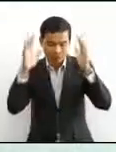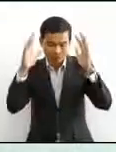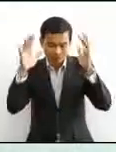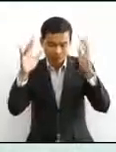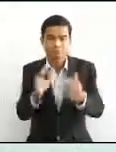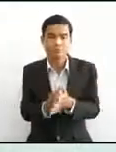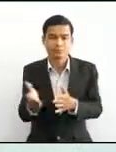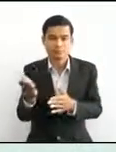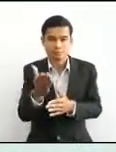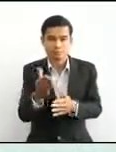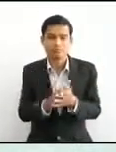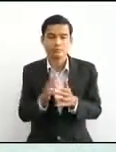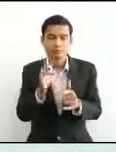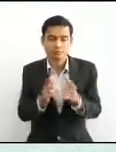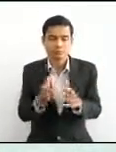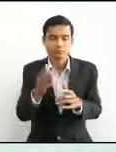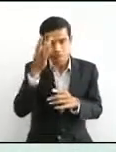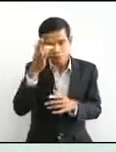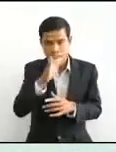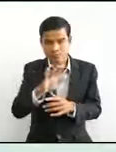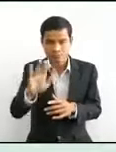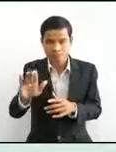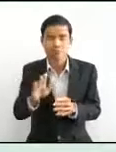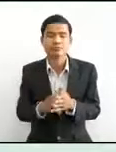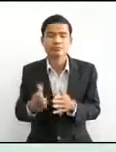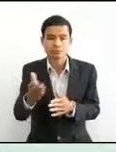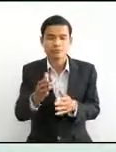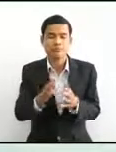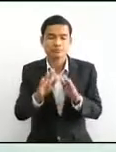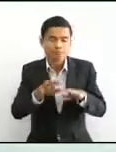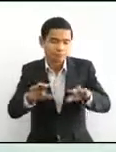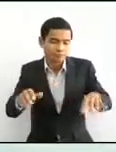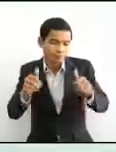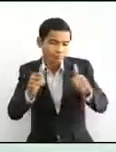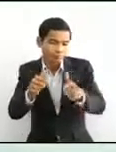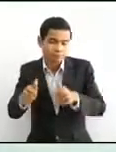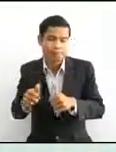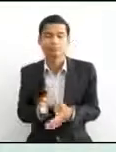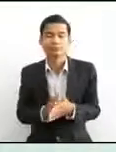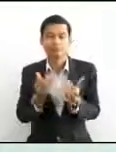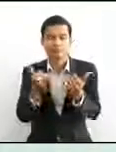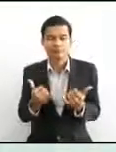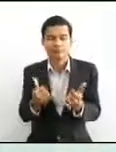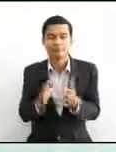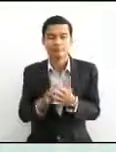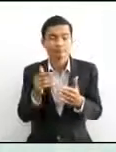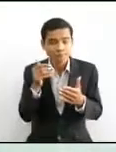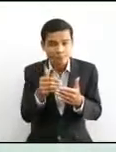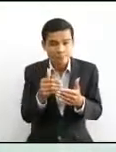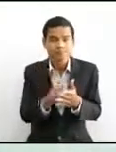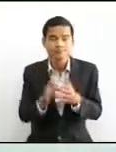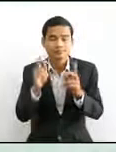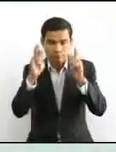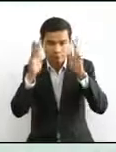tới cha con bật chia phụ cài mến nó con nè kêu bật chia phụ cài mến tên cha à lấy tịch tiền nè nè kêu nâng miền